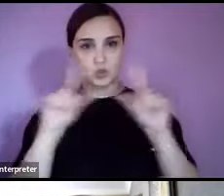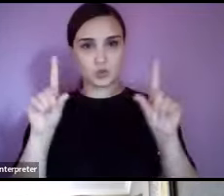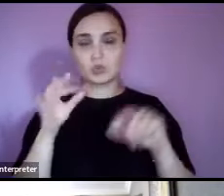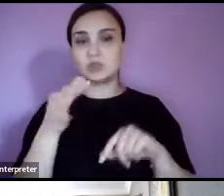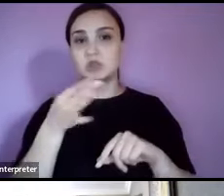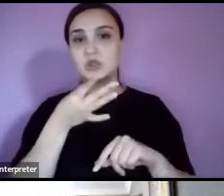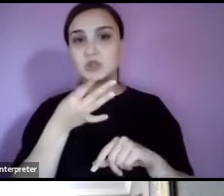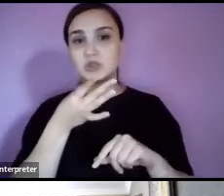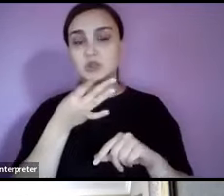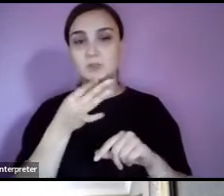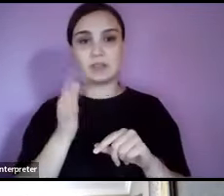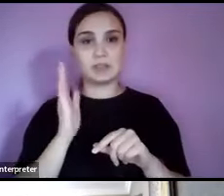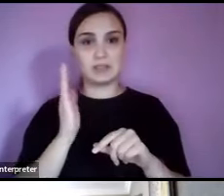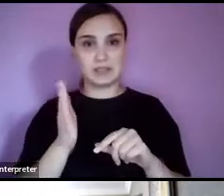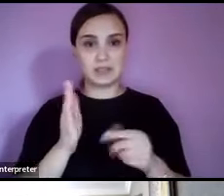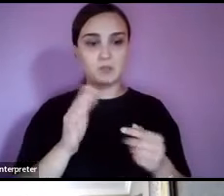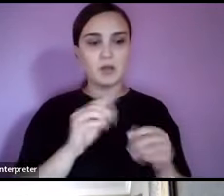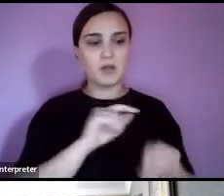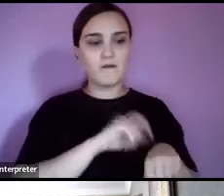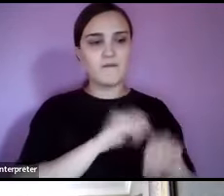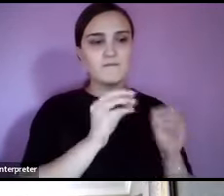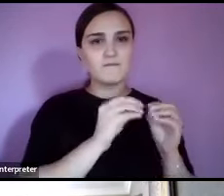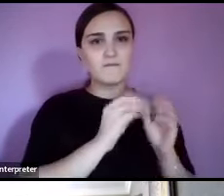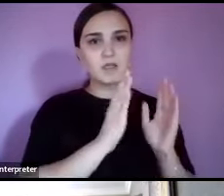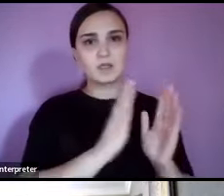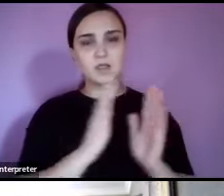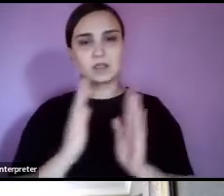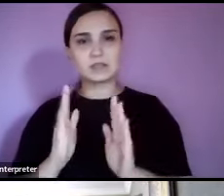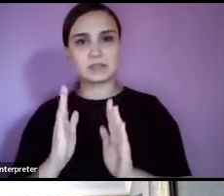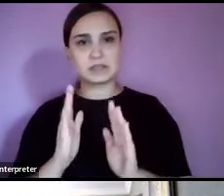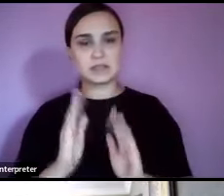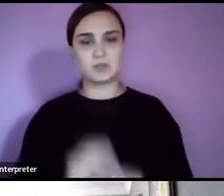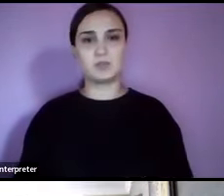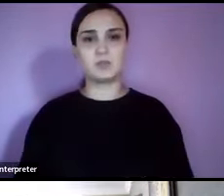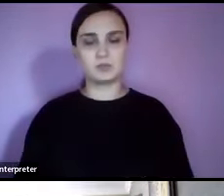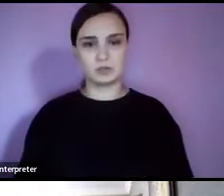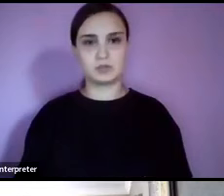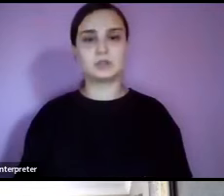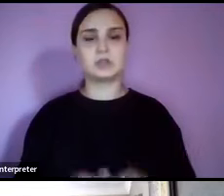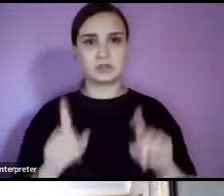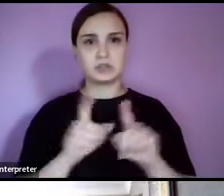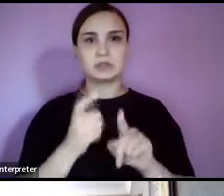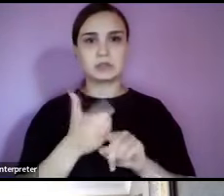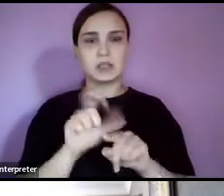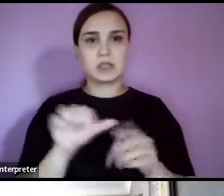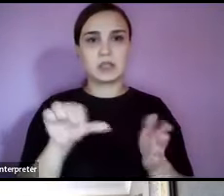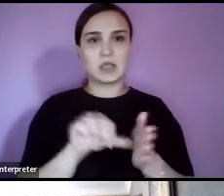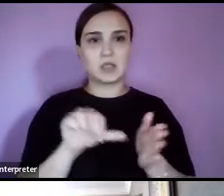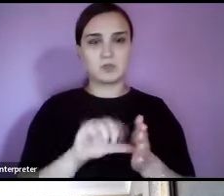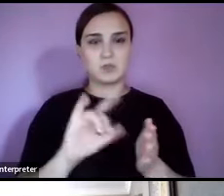პერიოდიც იქნება გაწერილი და ესეც სტაბილური, ესეც ძალიან დაეხმარება.